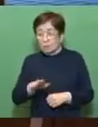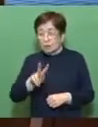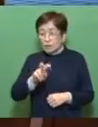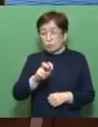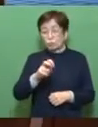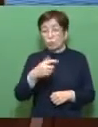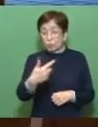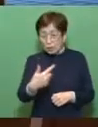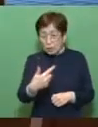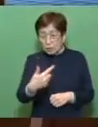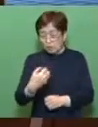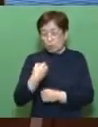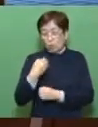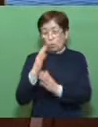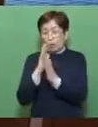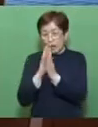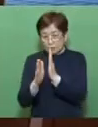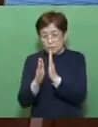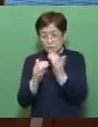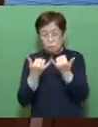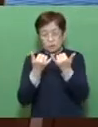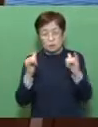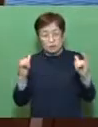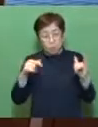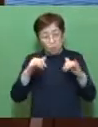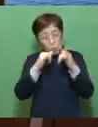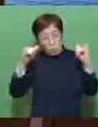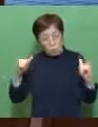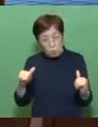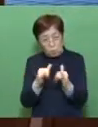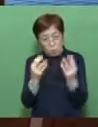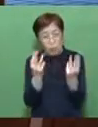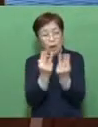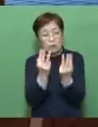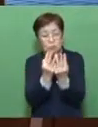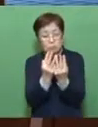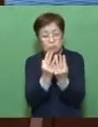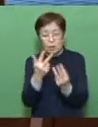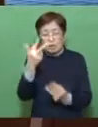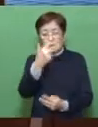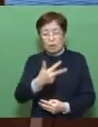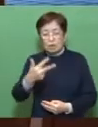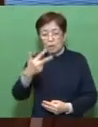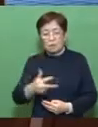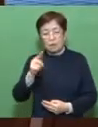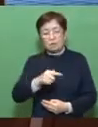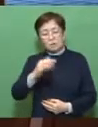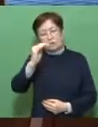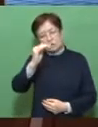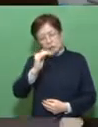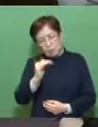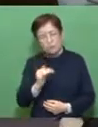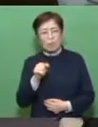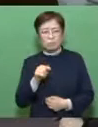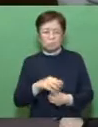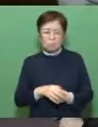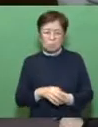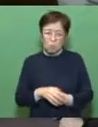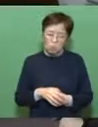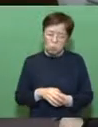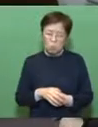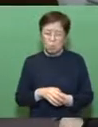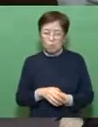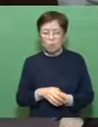26年兵県はいあの社会源7000人なんですよ兵県が少なくとも